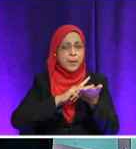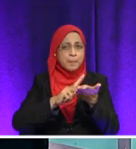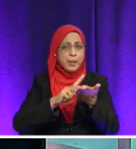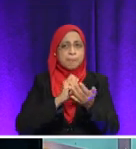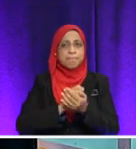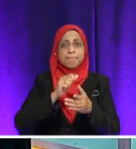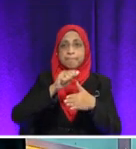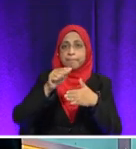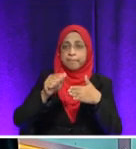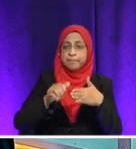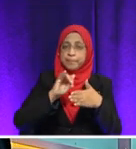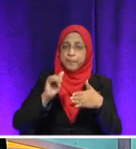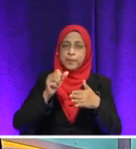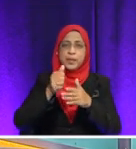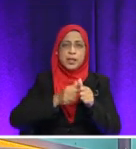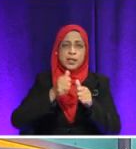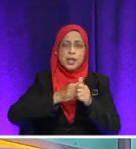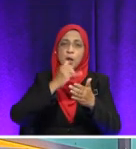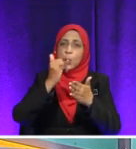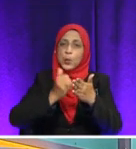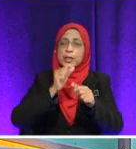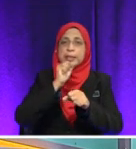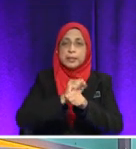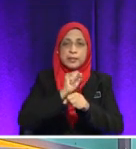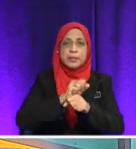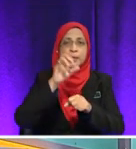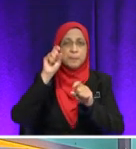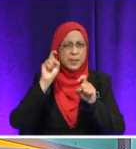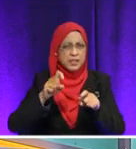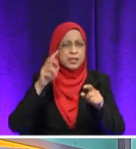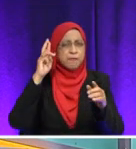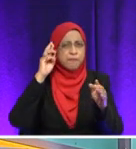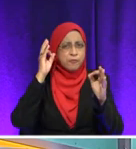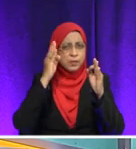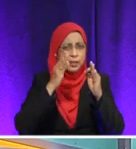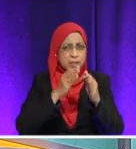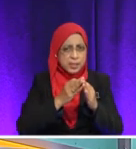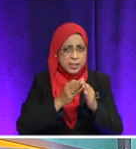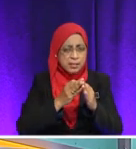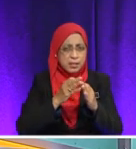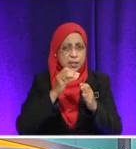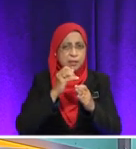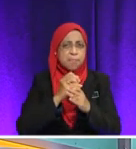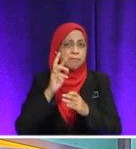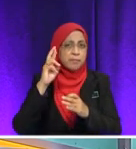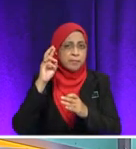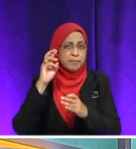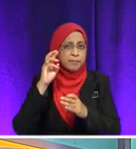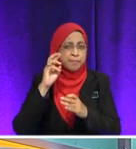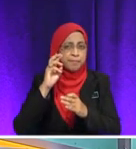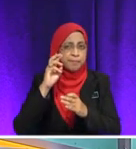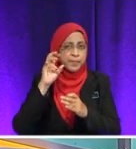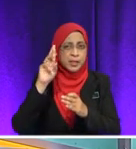akhir sekali setiap lukisan kerja adalah merujuk kepada kejutraan dan sendi biner lebih penting